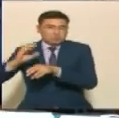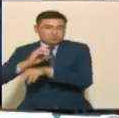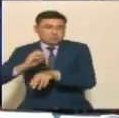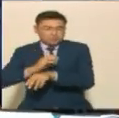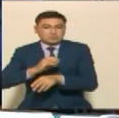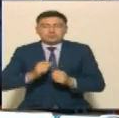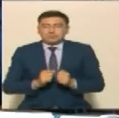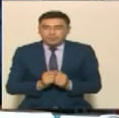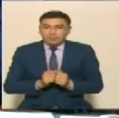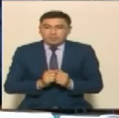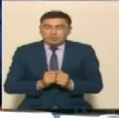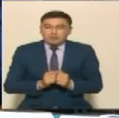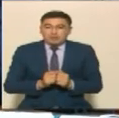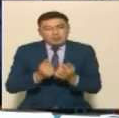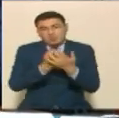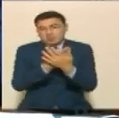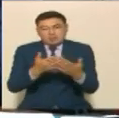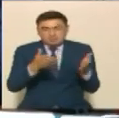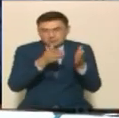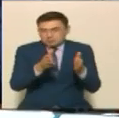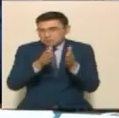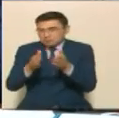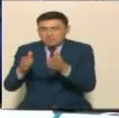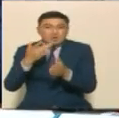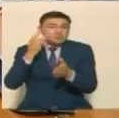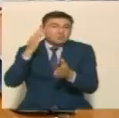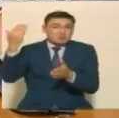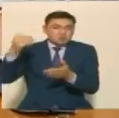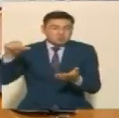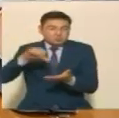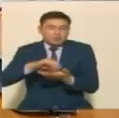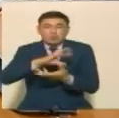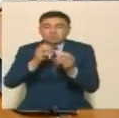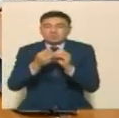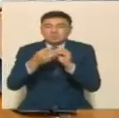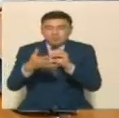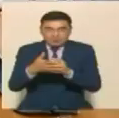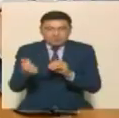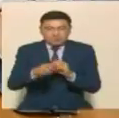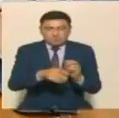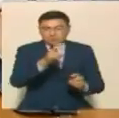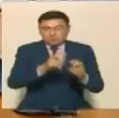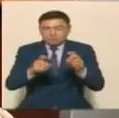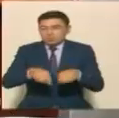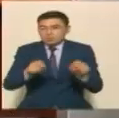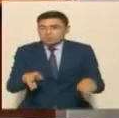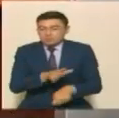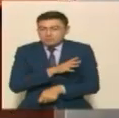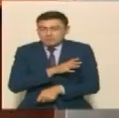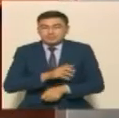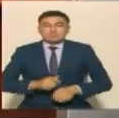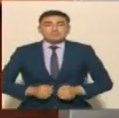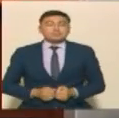көрінеді. Өңірде экономиканың түрлі салаларында американдықтардың қатысуымен 15 кәсіпорын тіркелген. Қайырлы